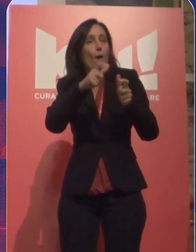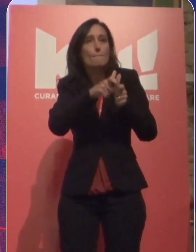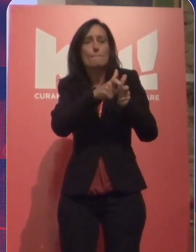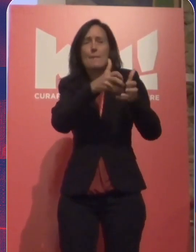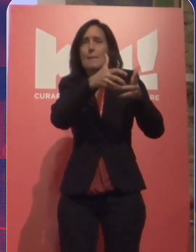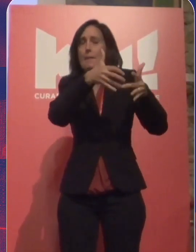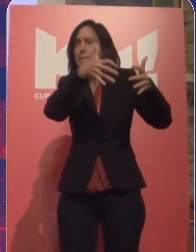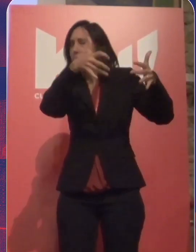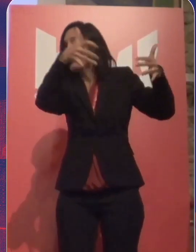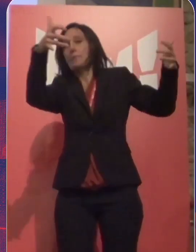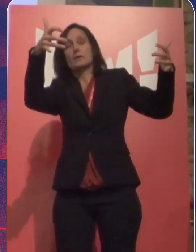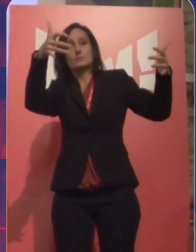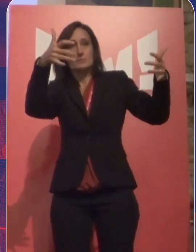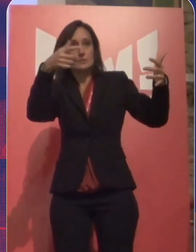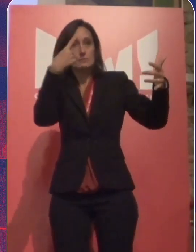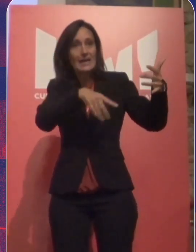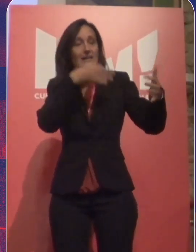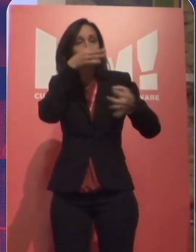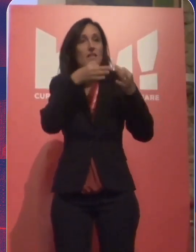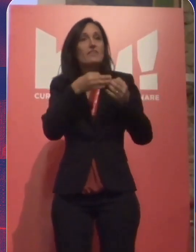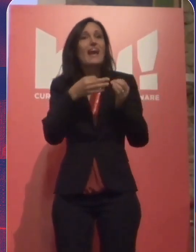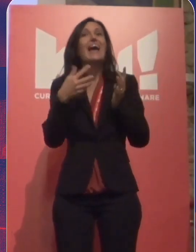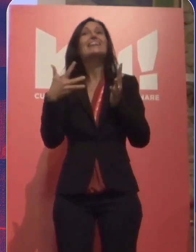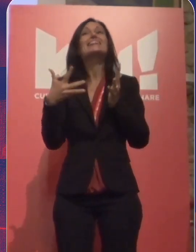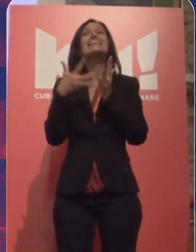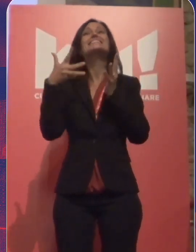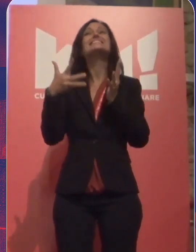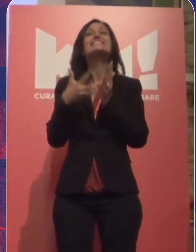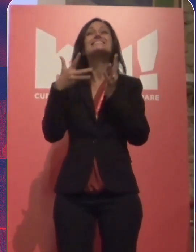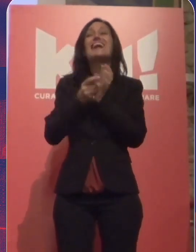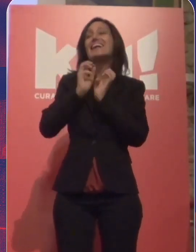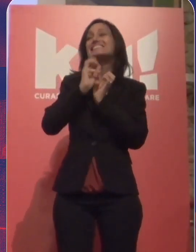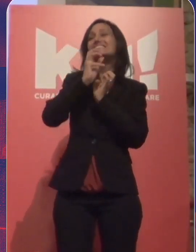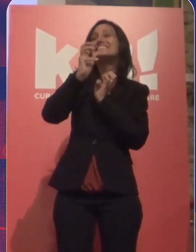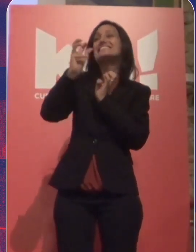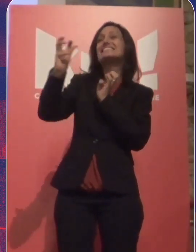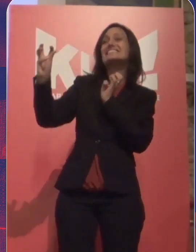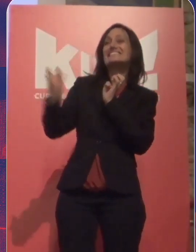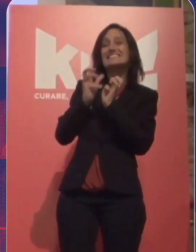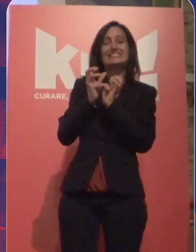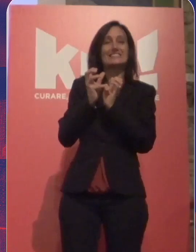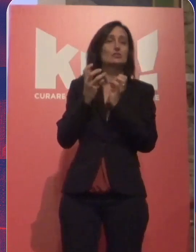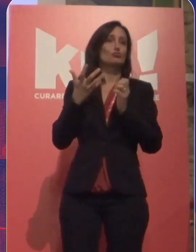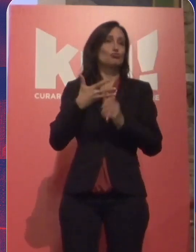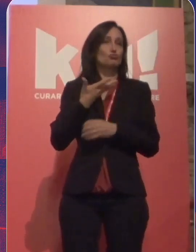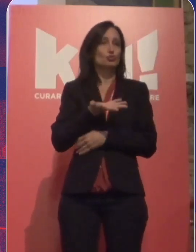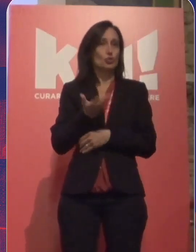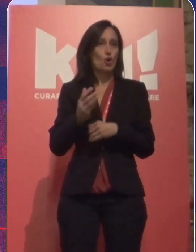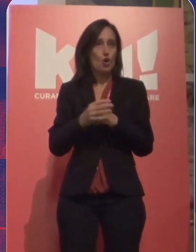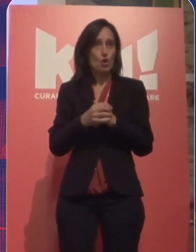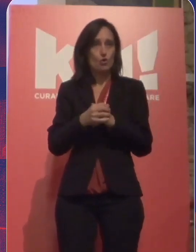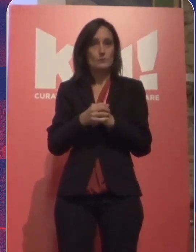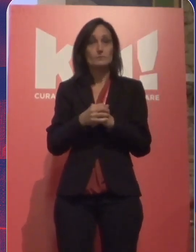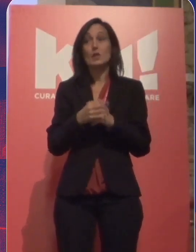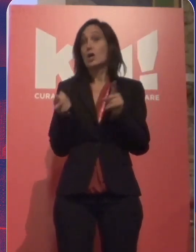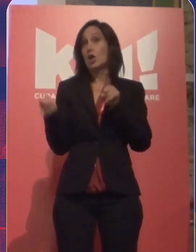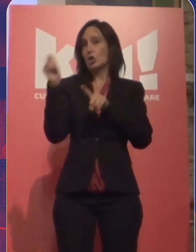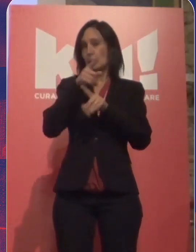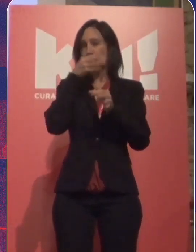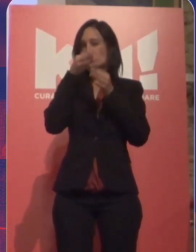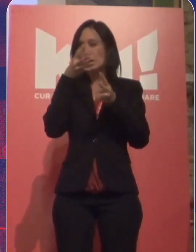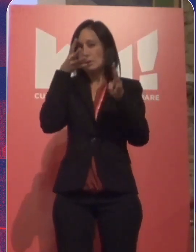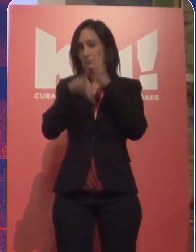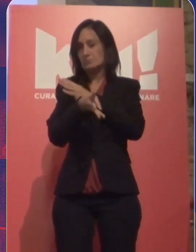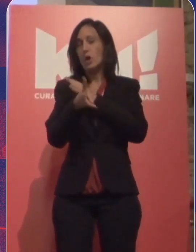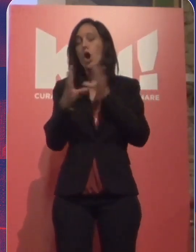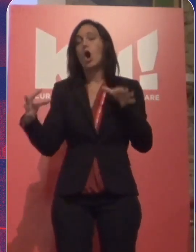ci tornerò a domani quando parlerò dei giovani dei ragazzi della scuola su come leggere questo disagio ma che esista un disagio che